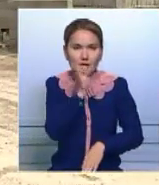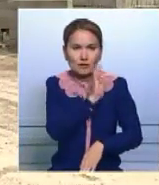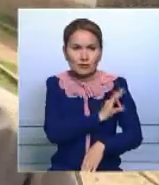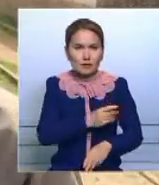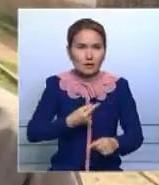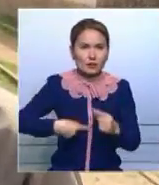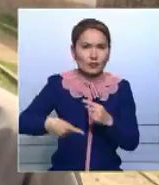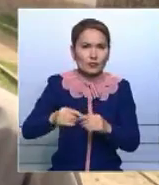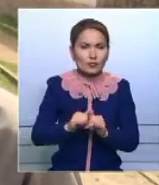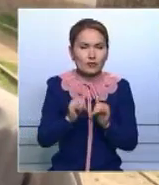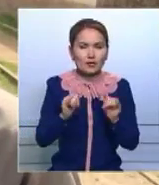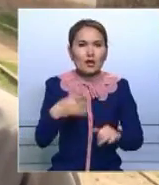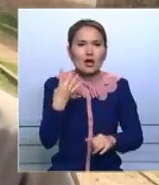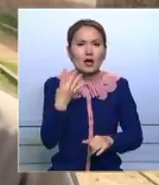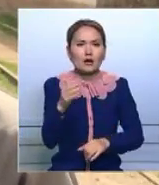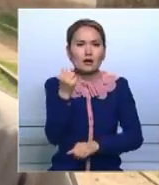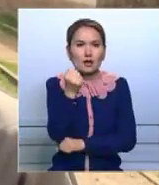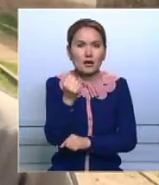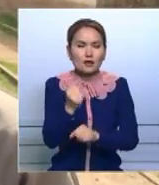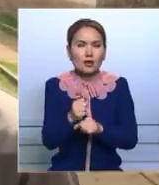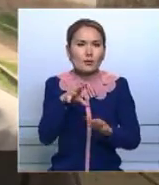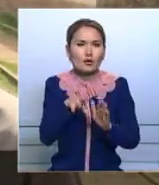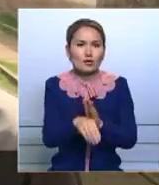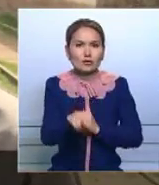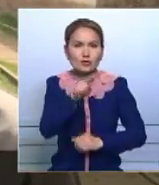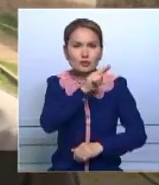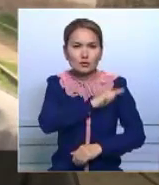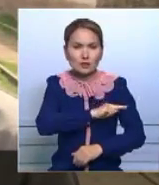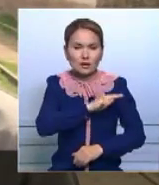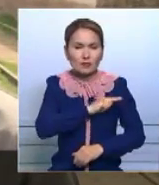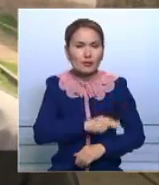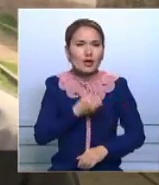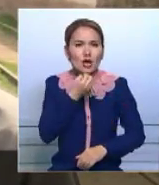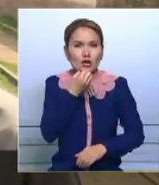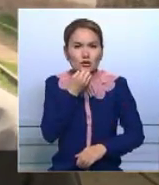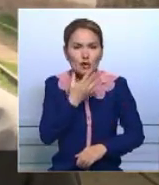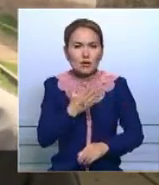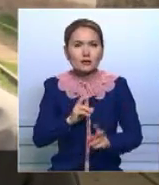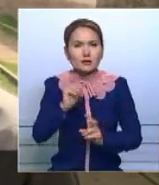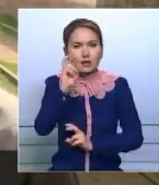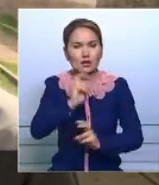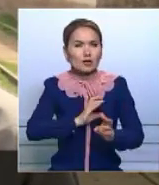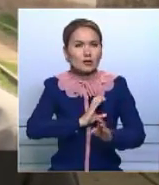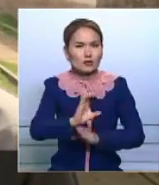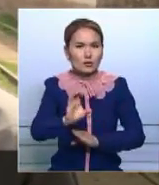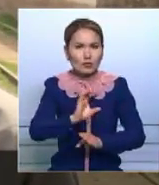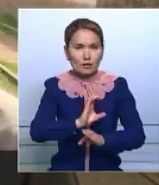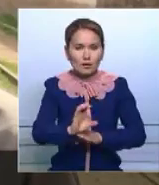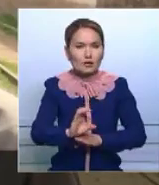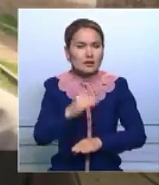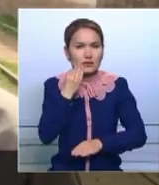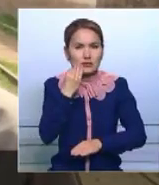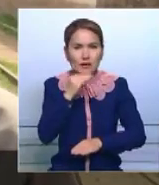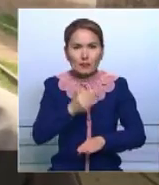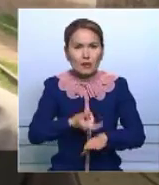жоғары. 40 адамдай шоусында жұмыс жасайды. Қазір кезде өнім жақсы шығып тұр. Қазір сапалы, өтеуі де